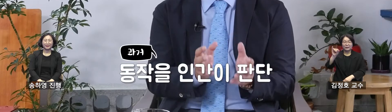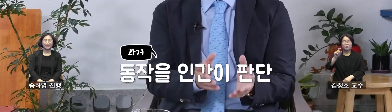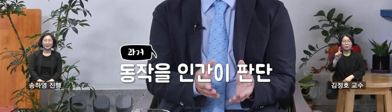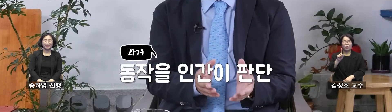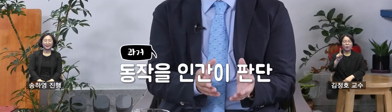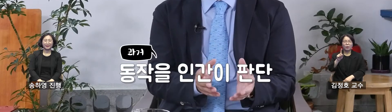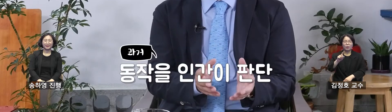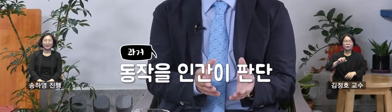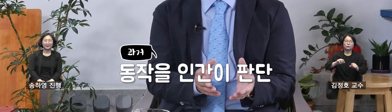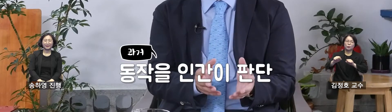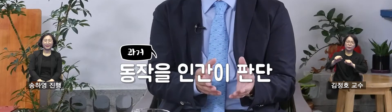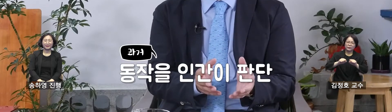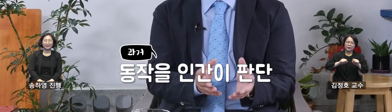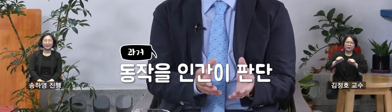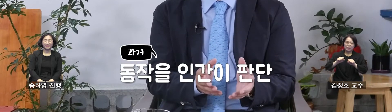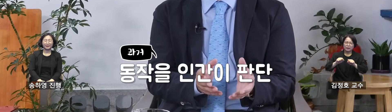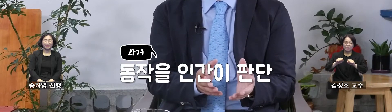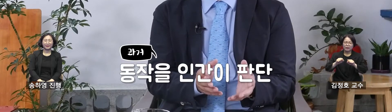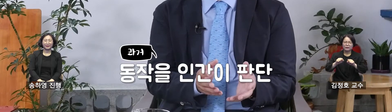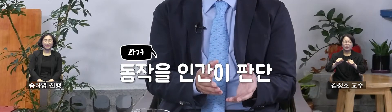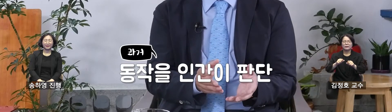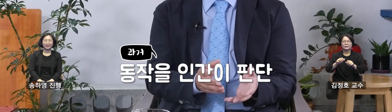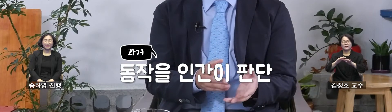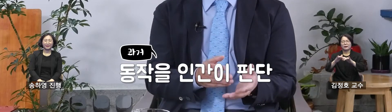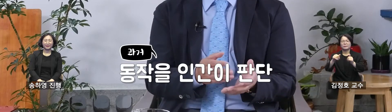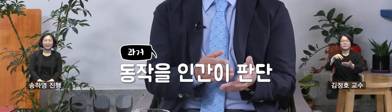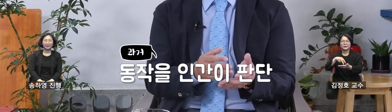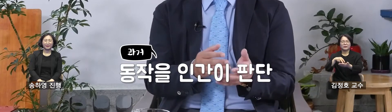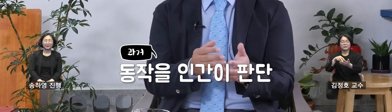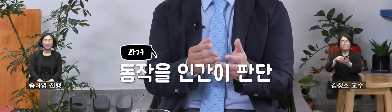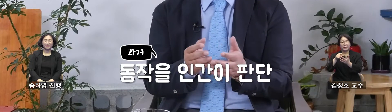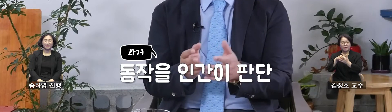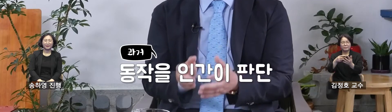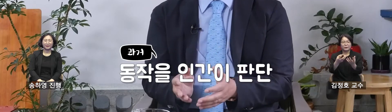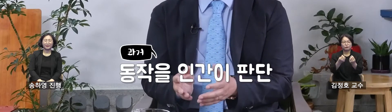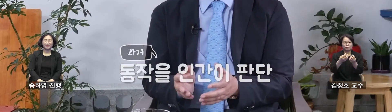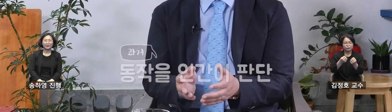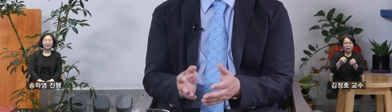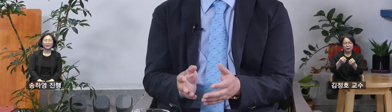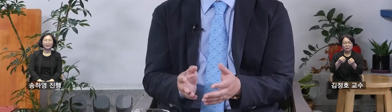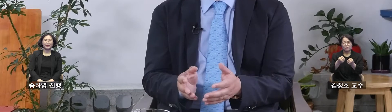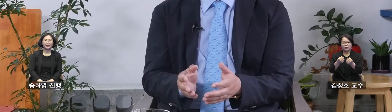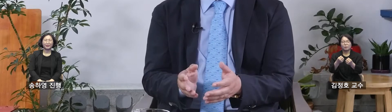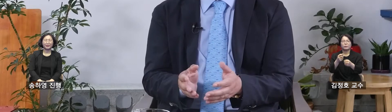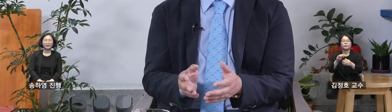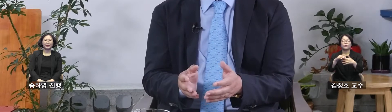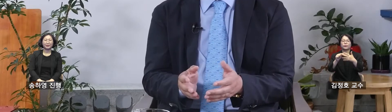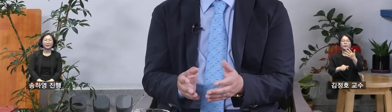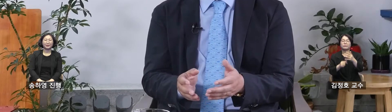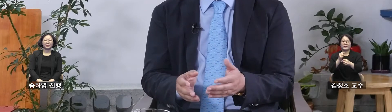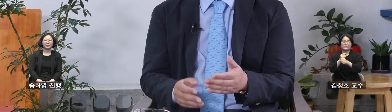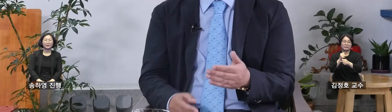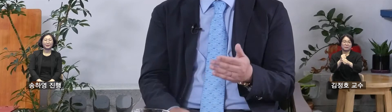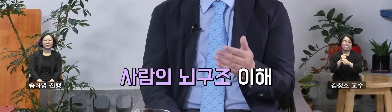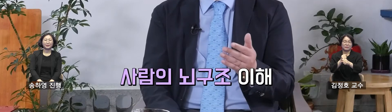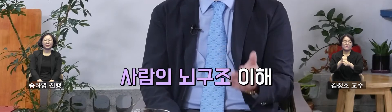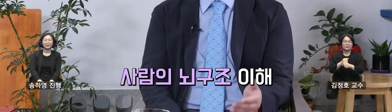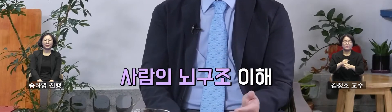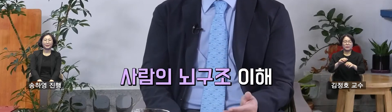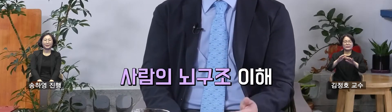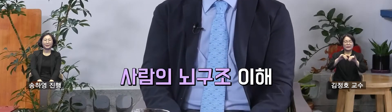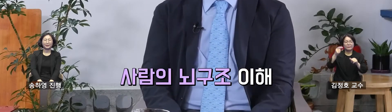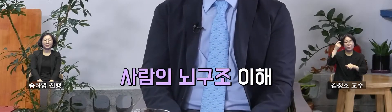어떻게 동작하냐를 인간이 판단을 해서 그걸 수학이나 소프트웨어로 이제 구현하는 거죠. 그래서 이제 사람의